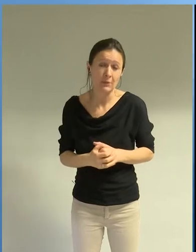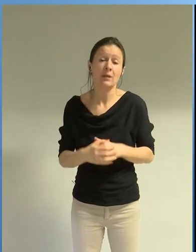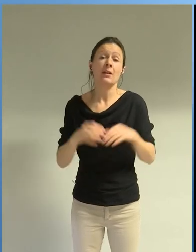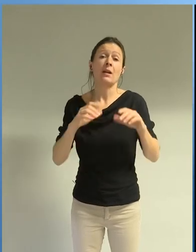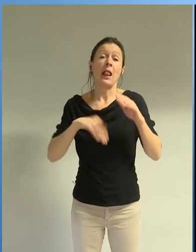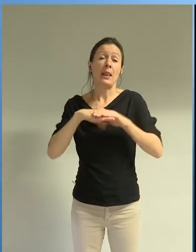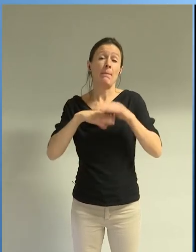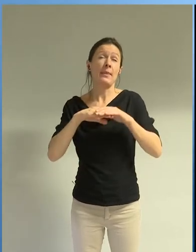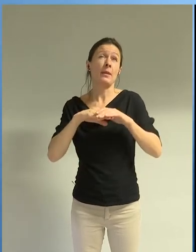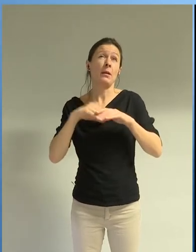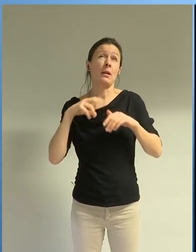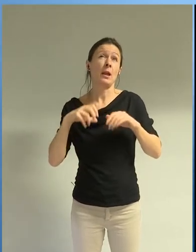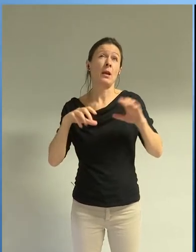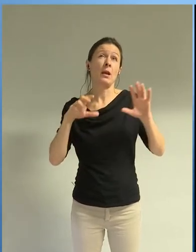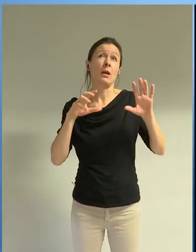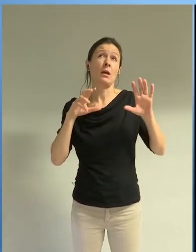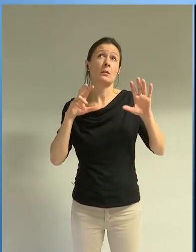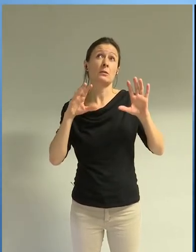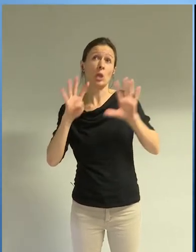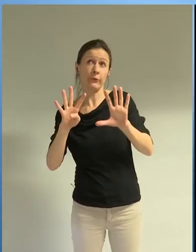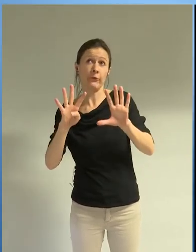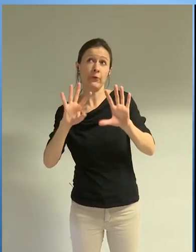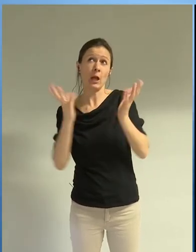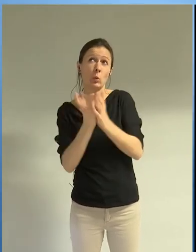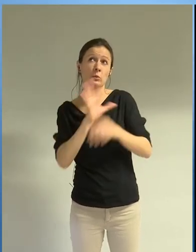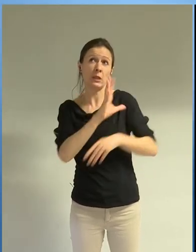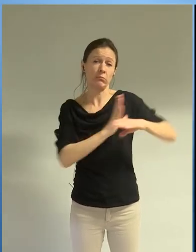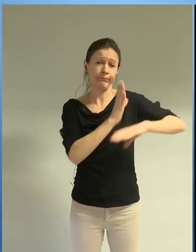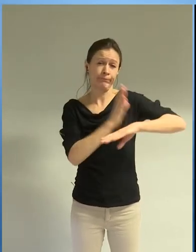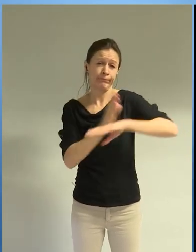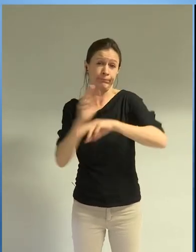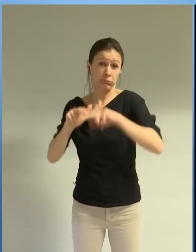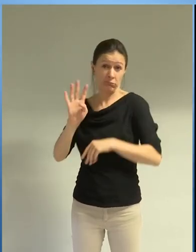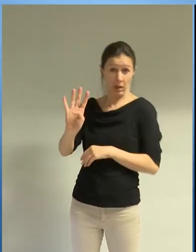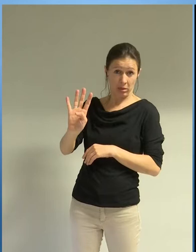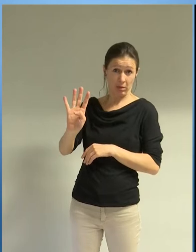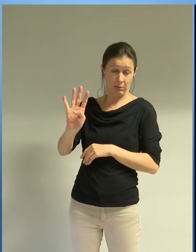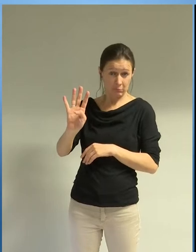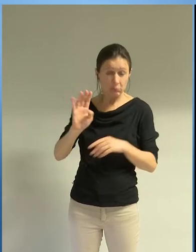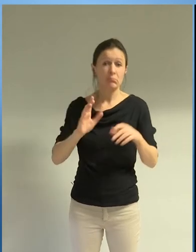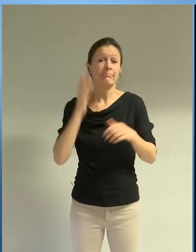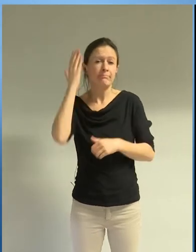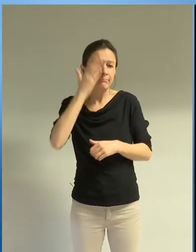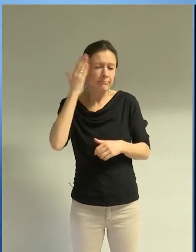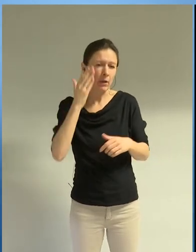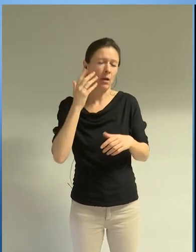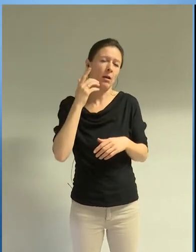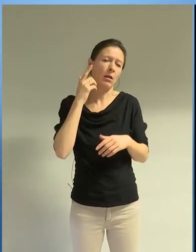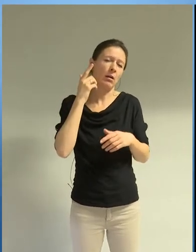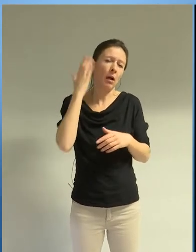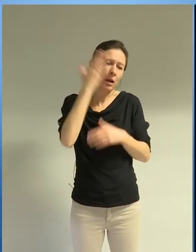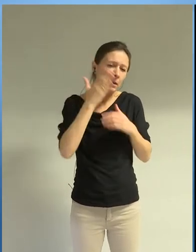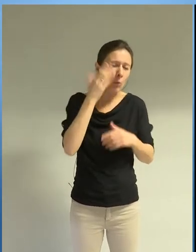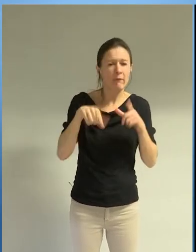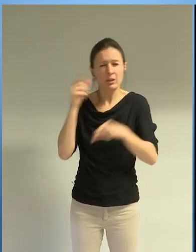dernière il ya quelques semaines et le taux d'extinction des espèces animales et végétales et de sens à ce mille fois